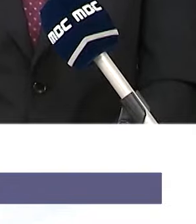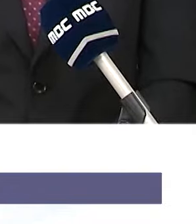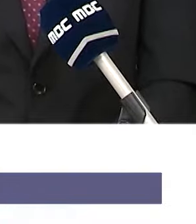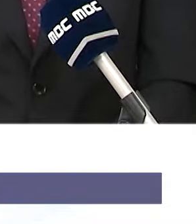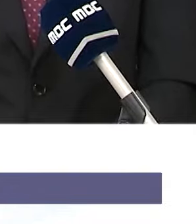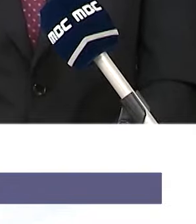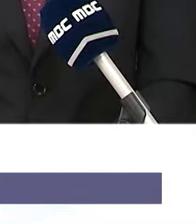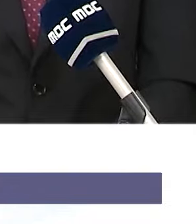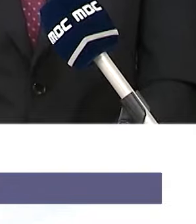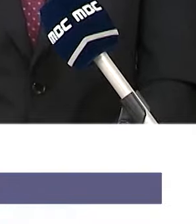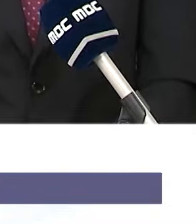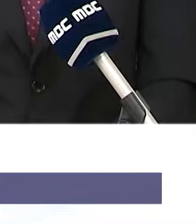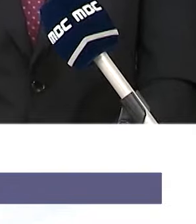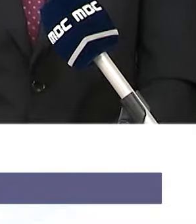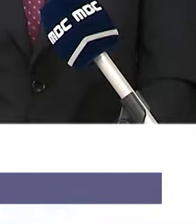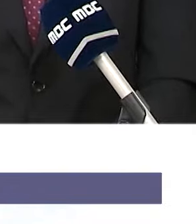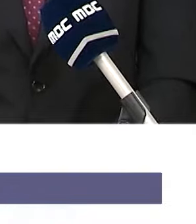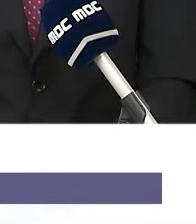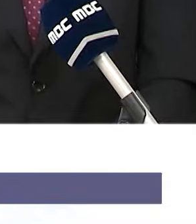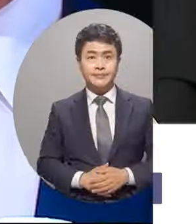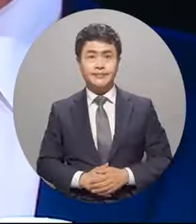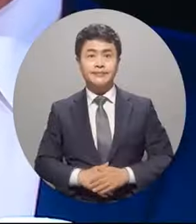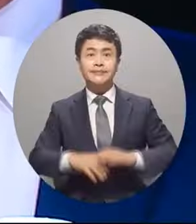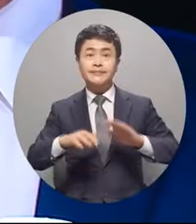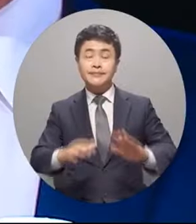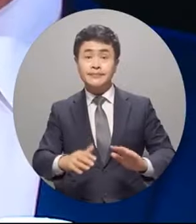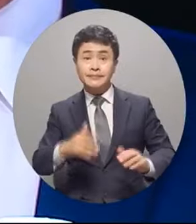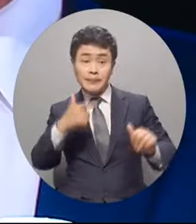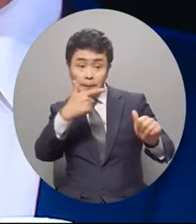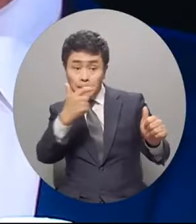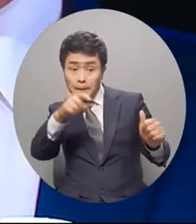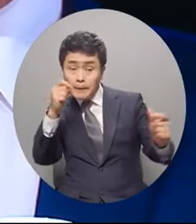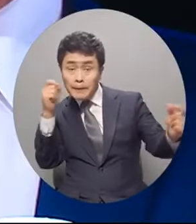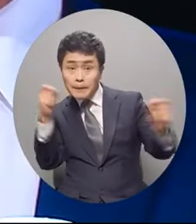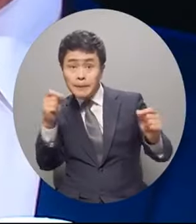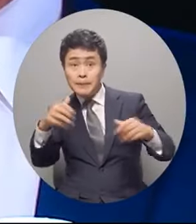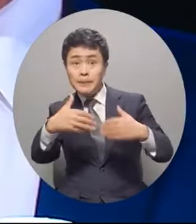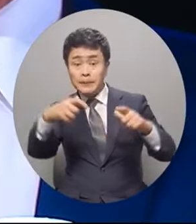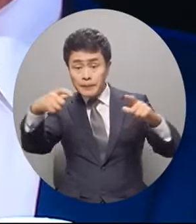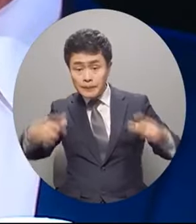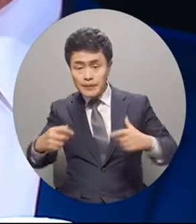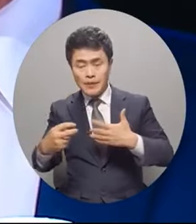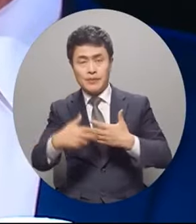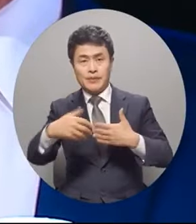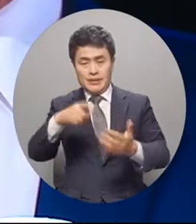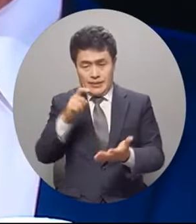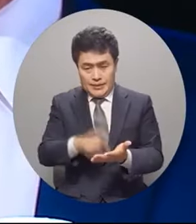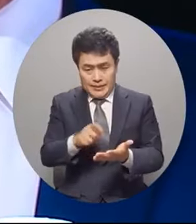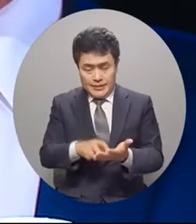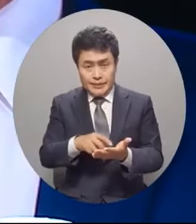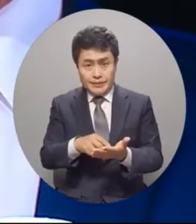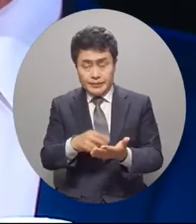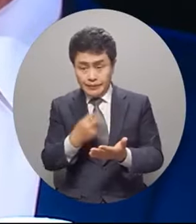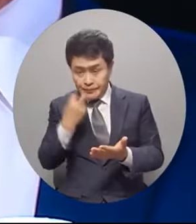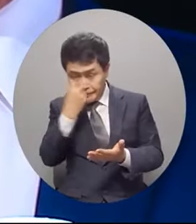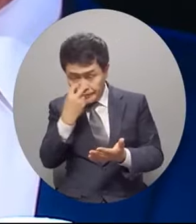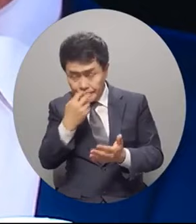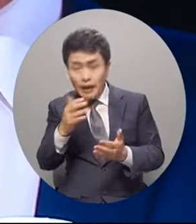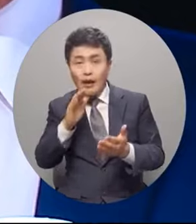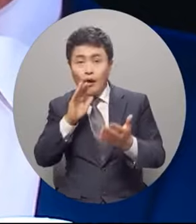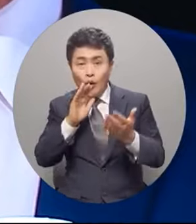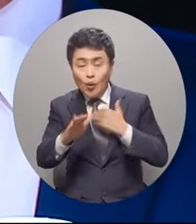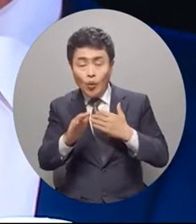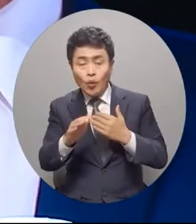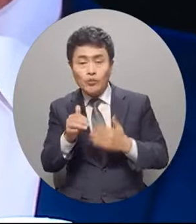지금까지 워싱턴에서 전해드렸습니다네 총격 현장 근처에 있는 지역 병원에서 응급 처치를 받은 뒤에 전용기를